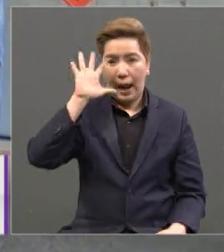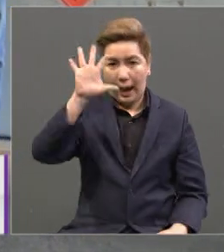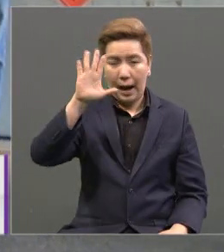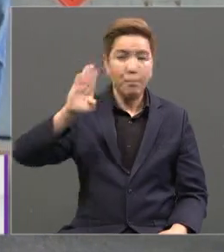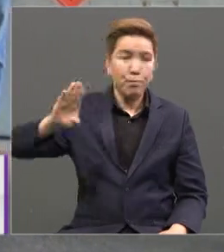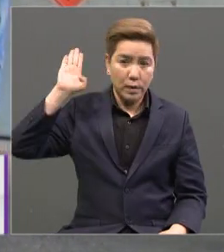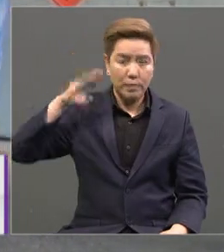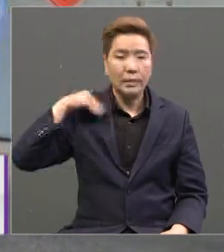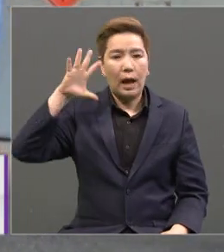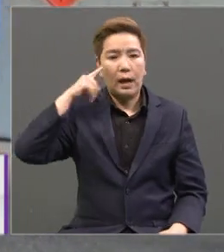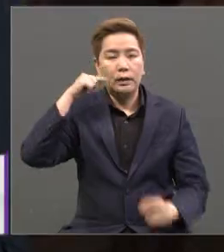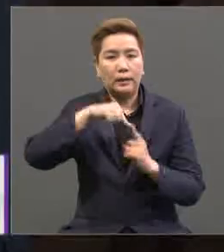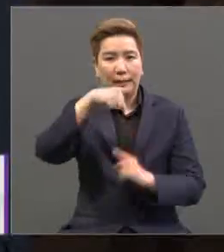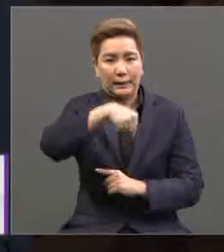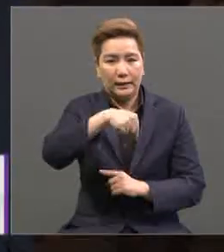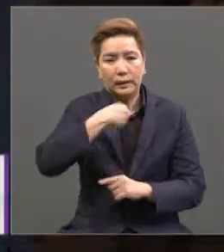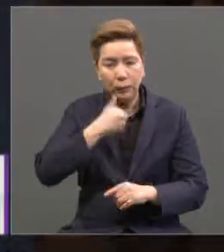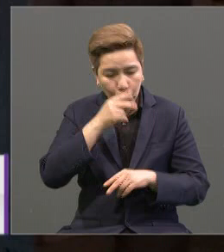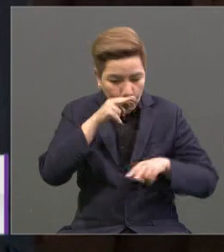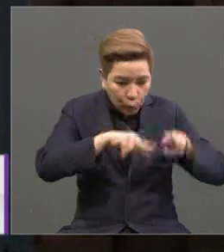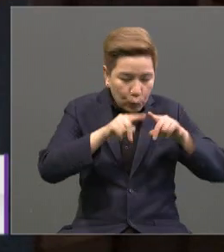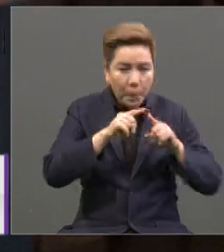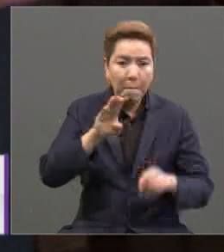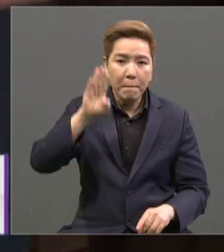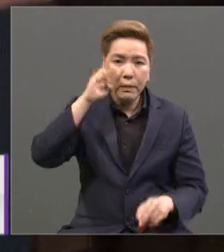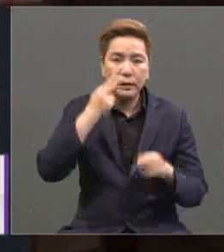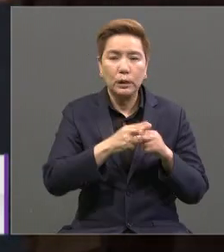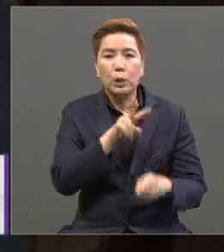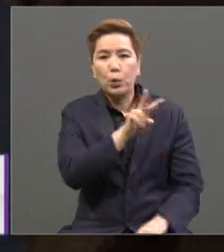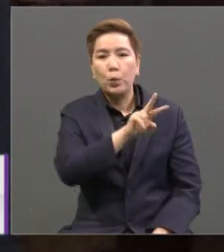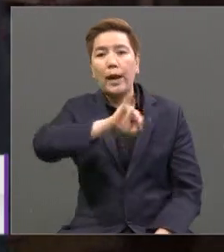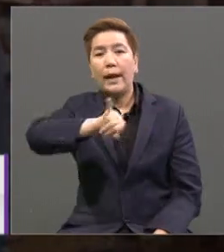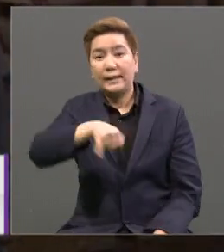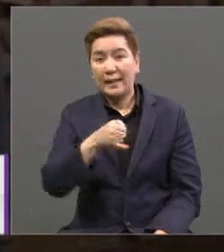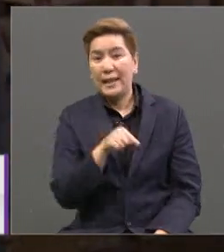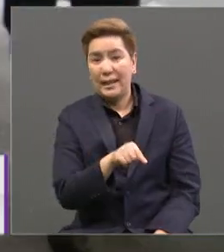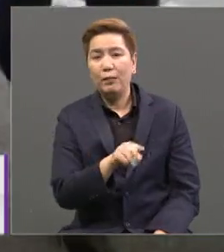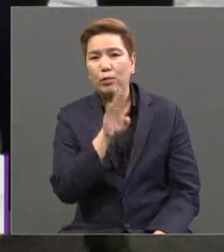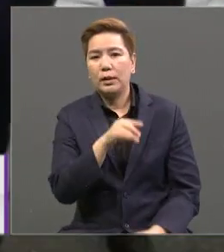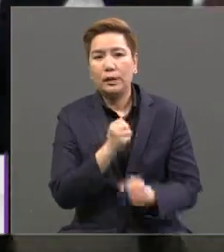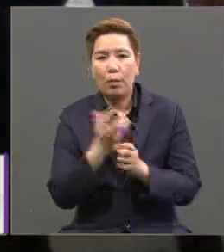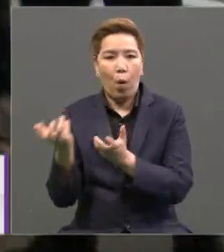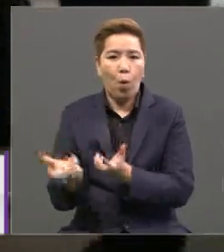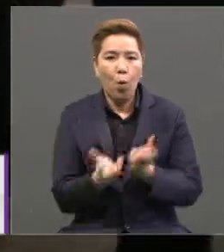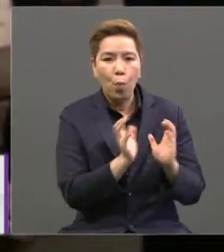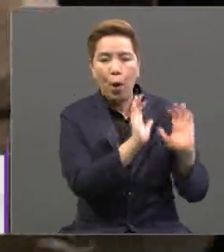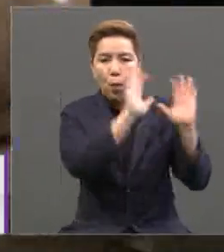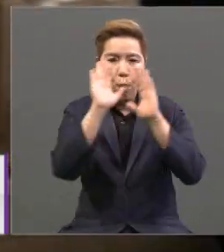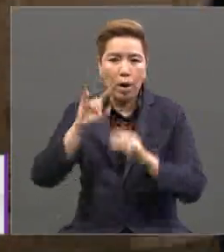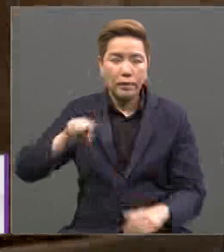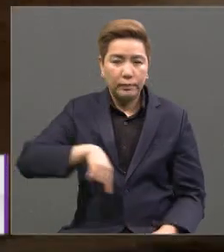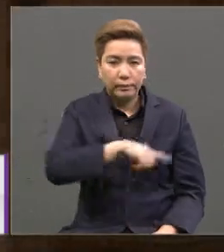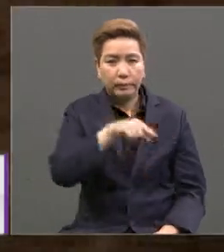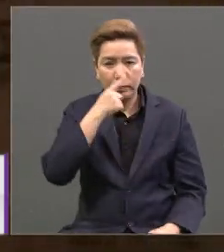รายในพื้นที่บางกล่ำเนี่ยครับลงพื้นที่ตรวจสอบที่บริษัท V&J Together จำกัดทั้งเรื่องของการเก็บรักษ